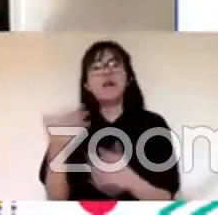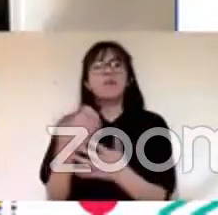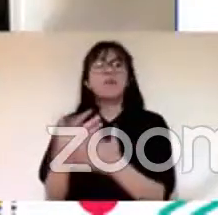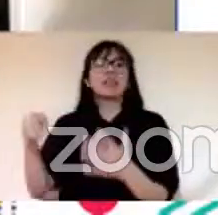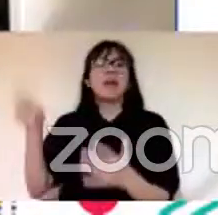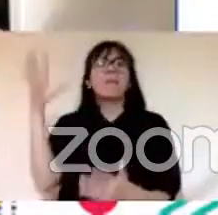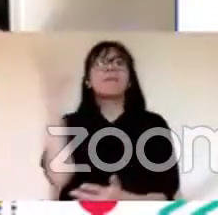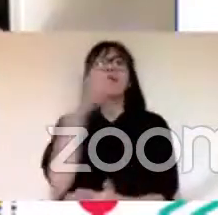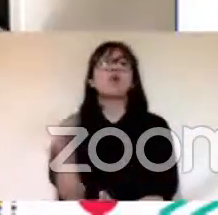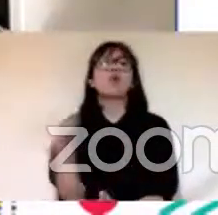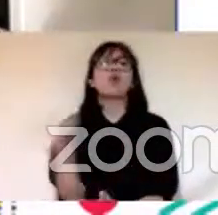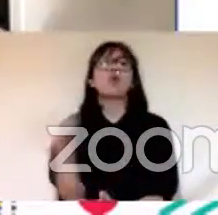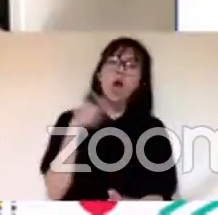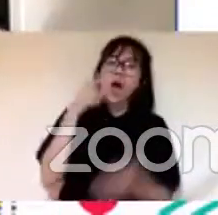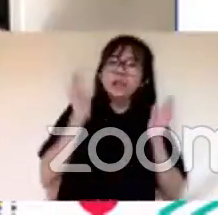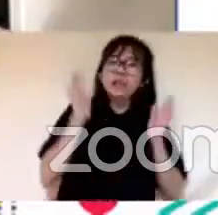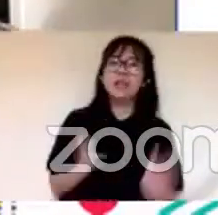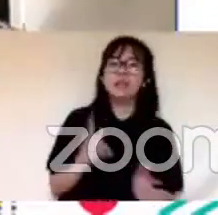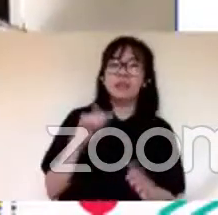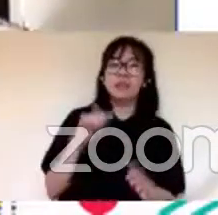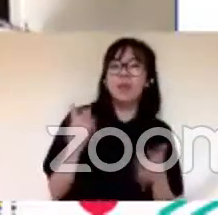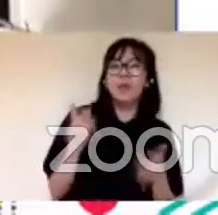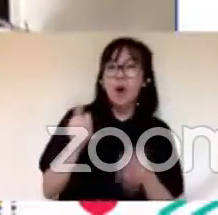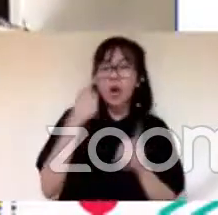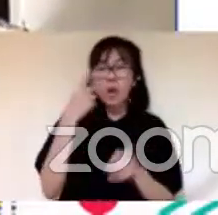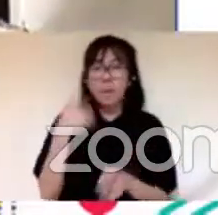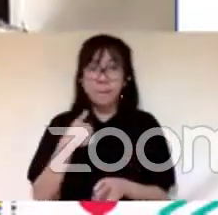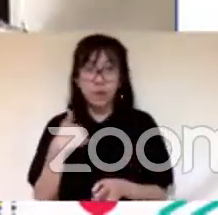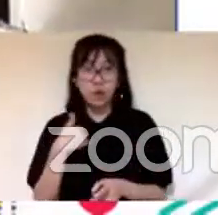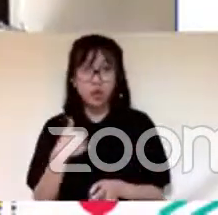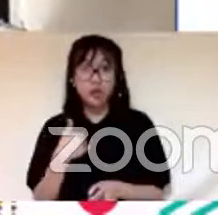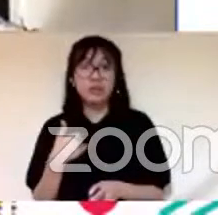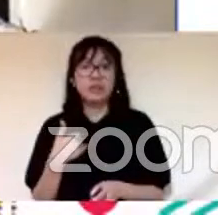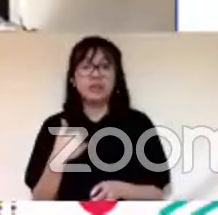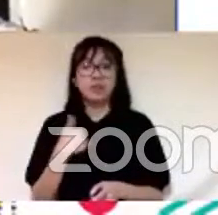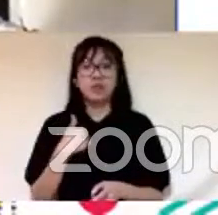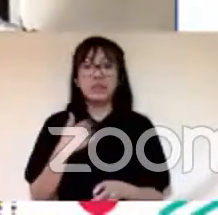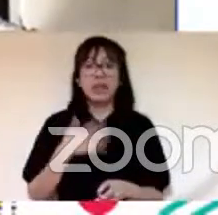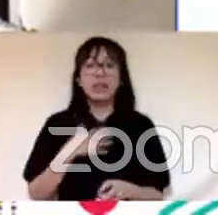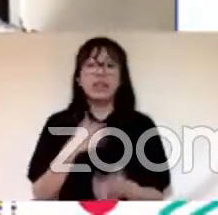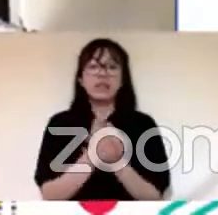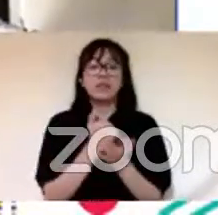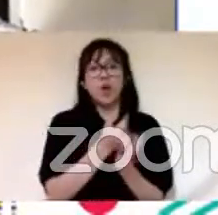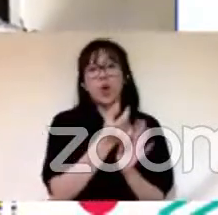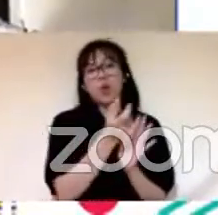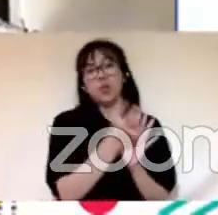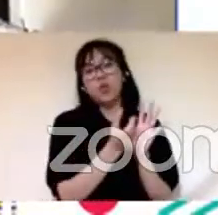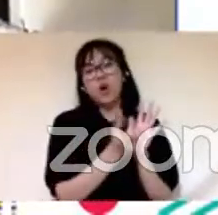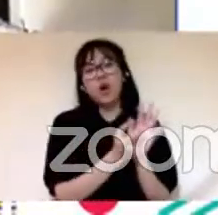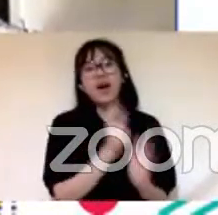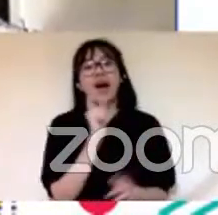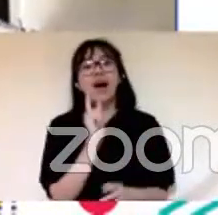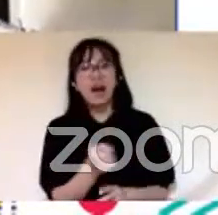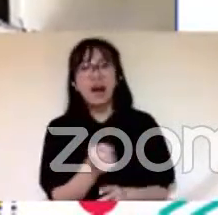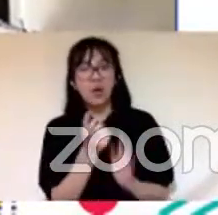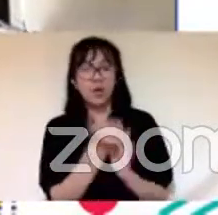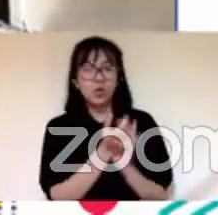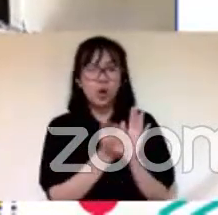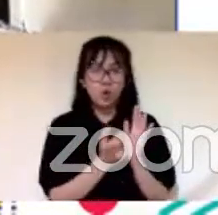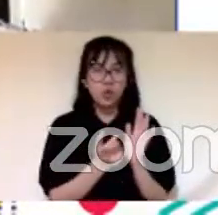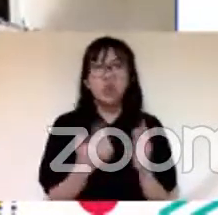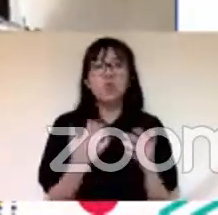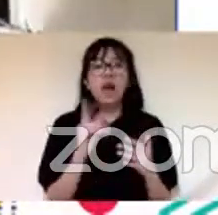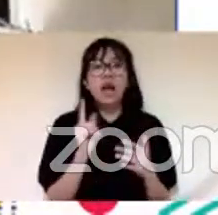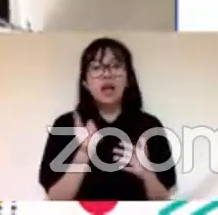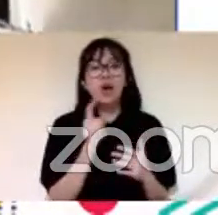Jadi jangan setiap, menurut saya ya, meskipun undang-undangnya ada untuk melindungi kita sebagai konsumen pengguna internet,